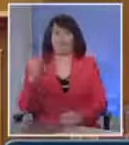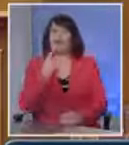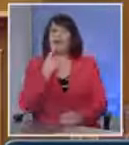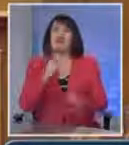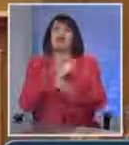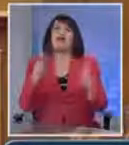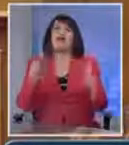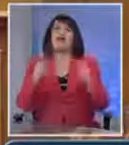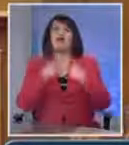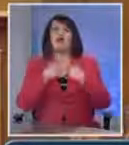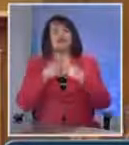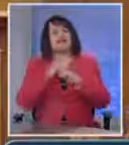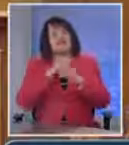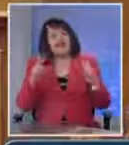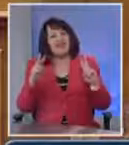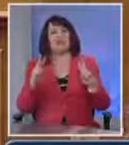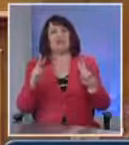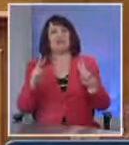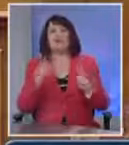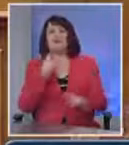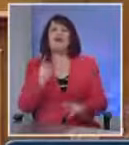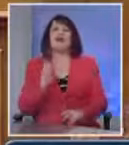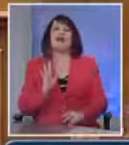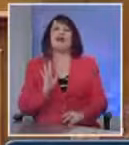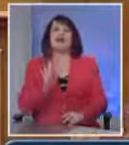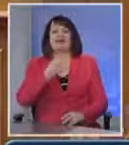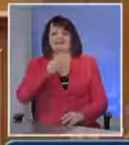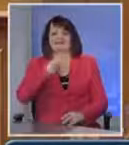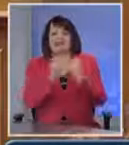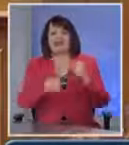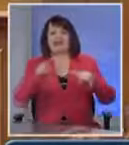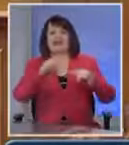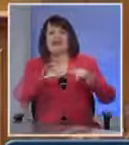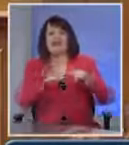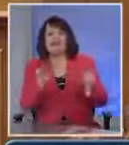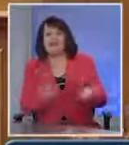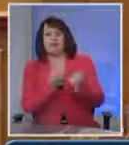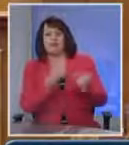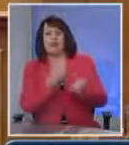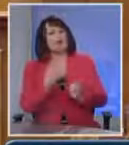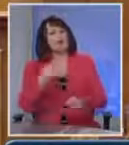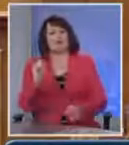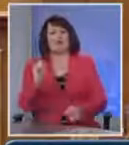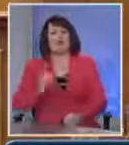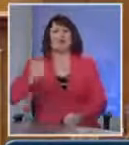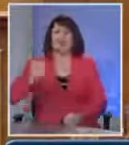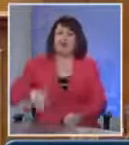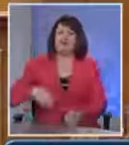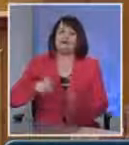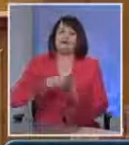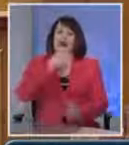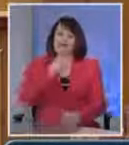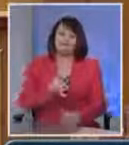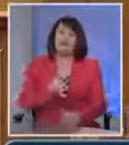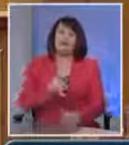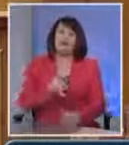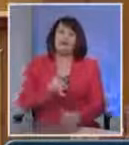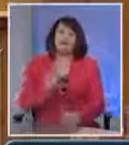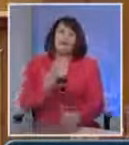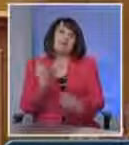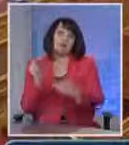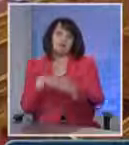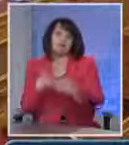ξεκάθαρα. Κάντε ησυχία, παρακαλώ. Κάντε ησυχία. Τον ΣΥΡΙΖΑ ΑΝΕΛ. Και θα το πω για τελευταία φορά, μήπως αλλάξετε γνώμη και το ψηφίσετε